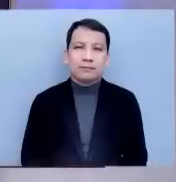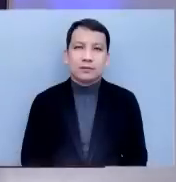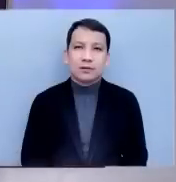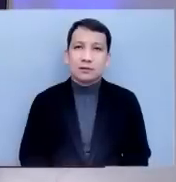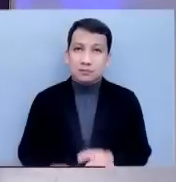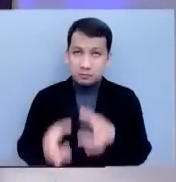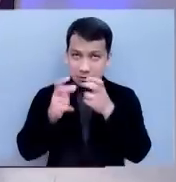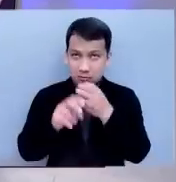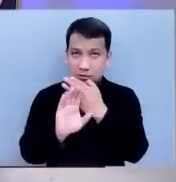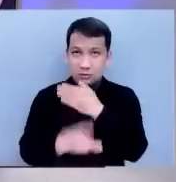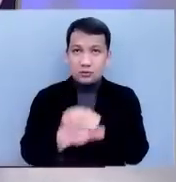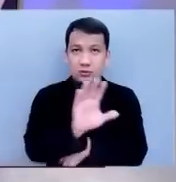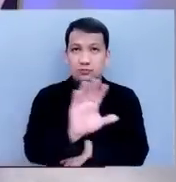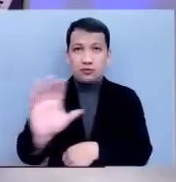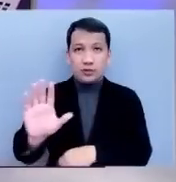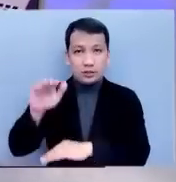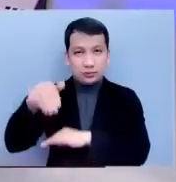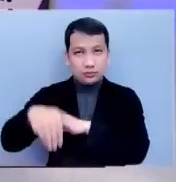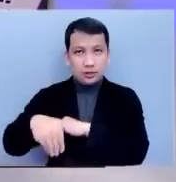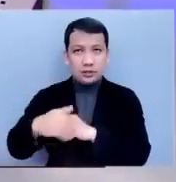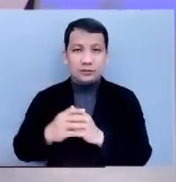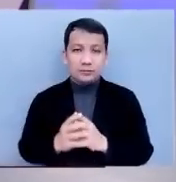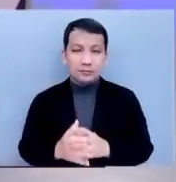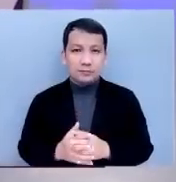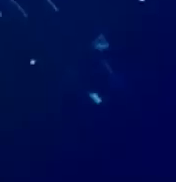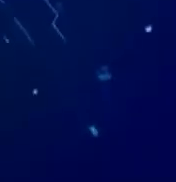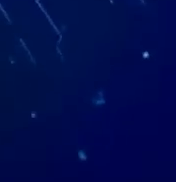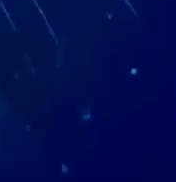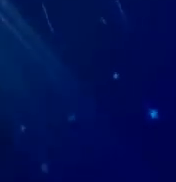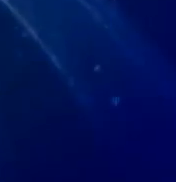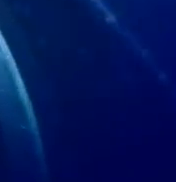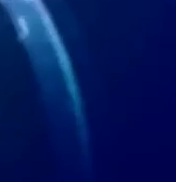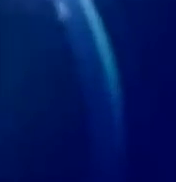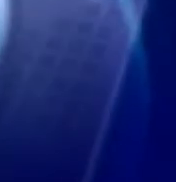Tutok lang mga kapatid dito sa Frontline Tonight.